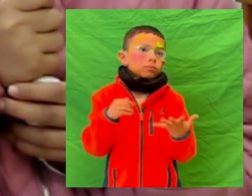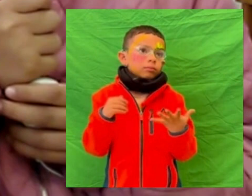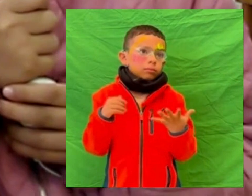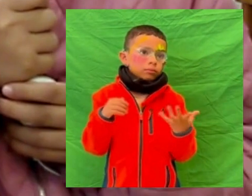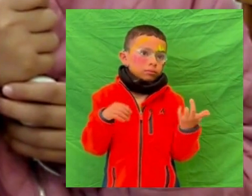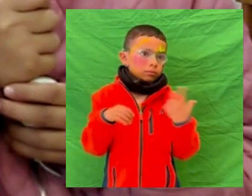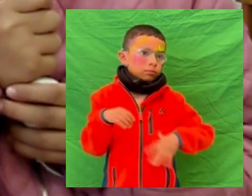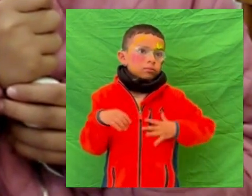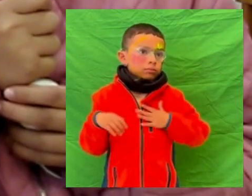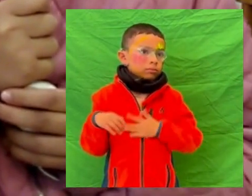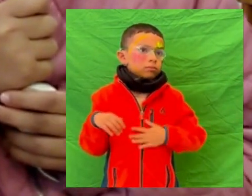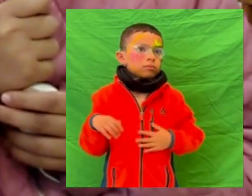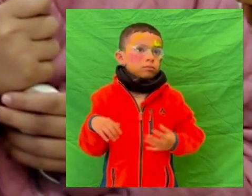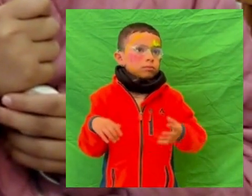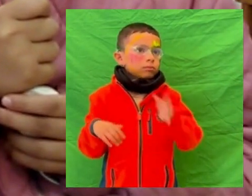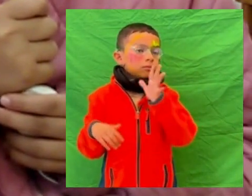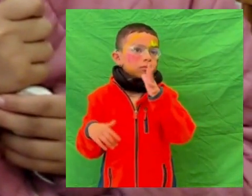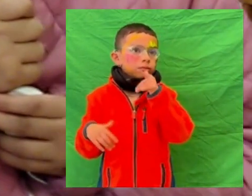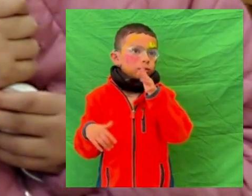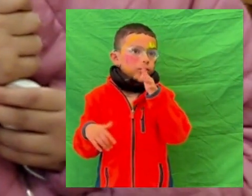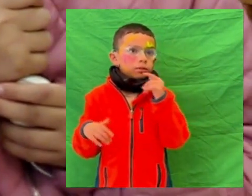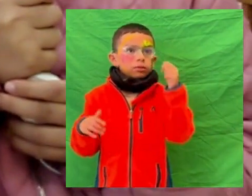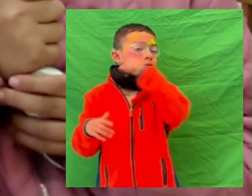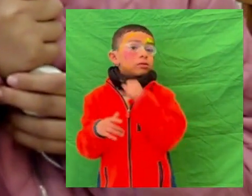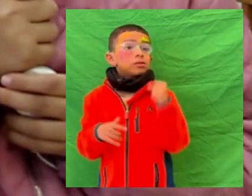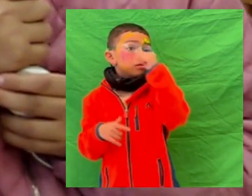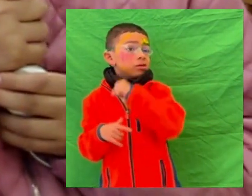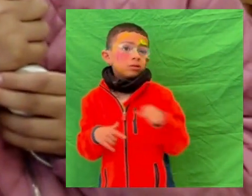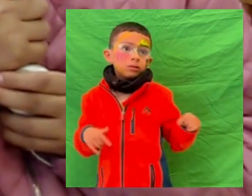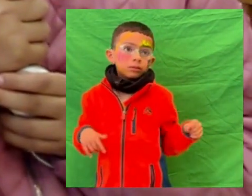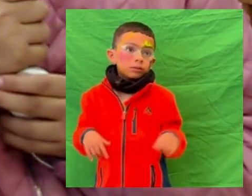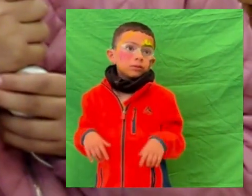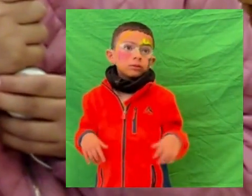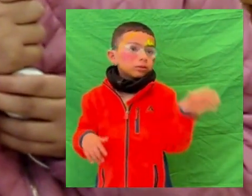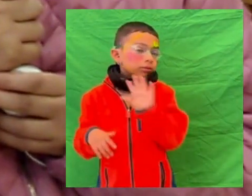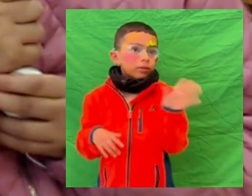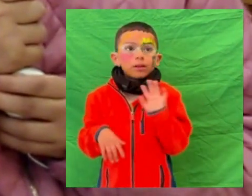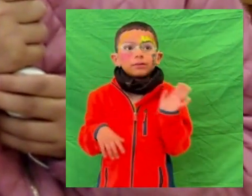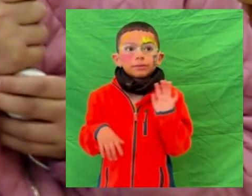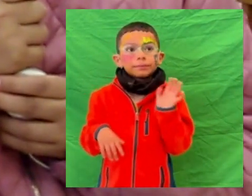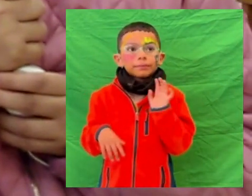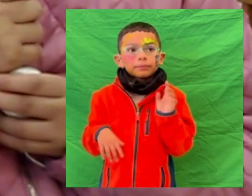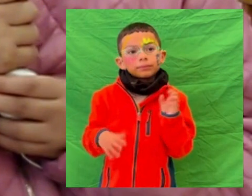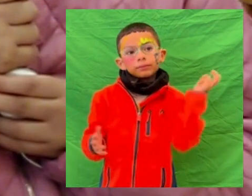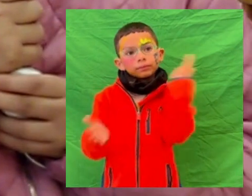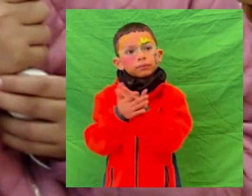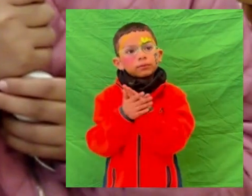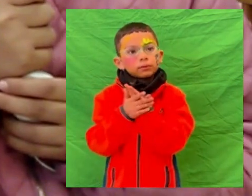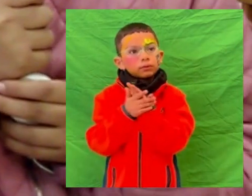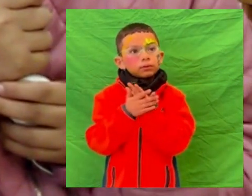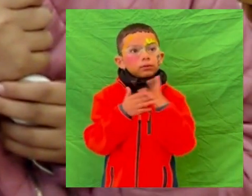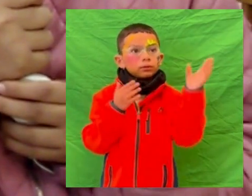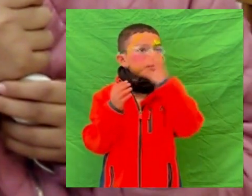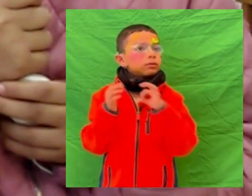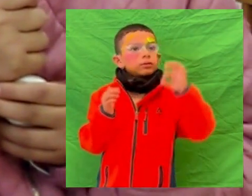Oso gustoria ari gara zuekin. Kanta politotekin usten zaitugu.